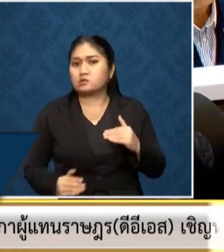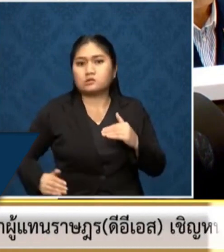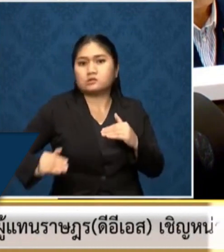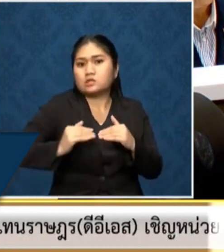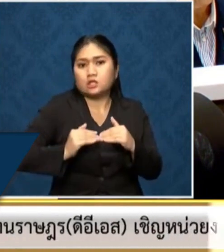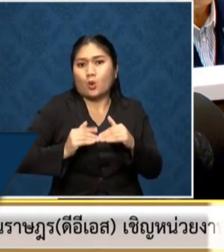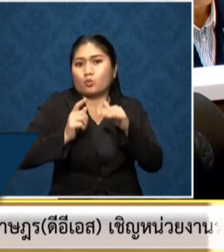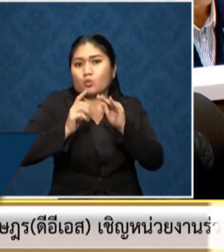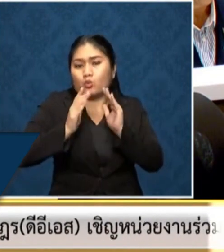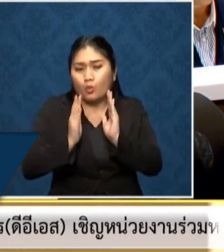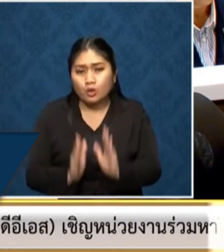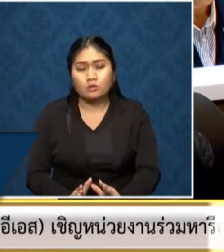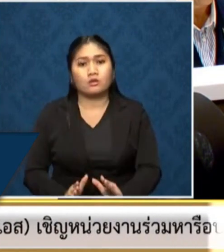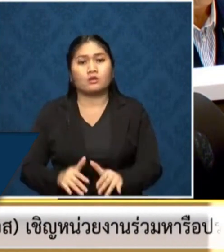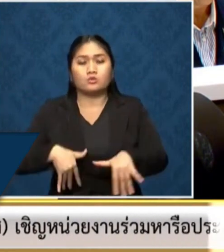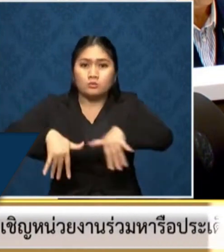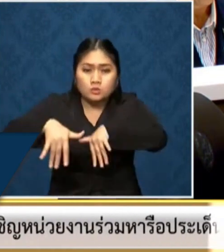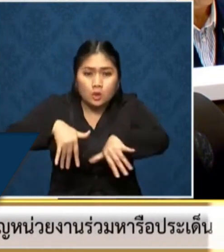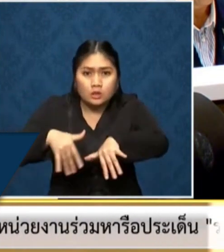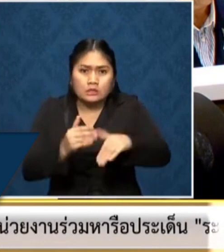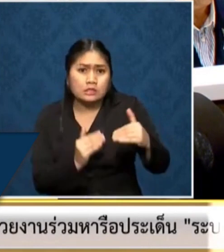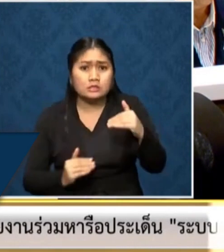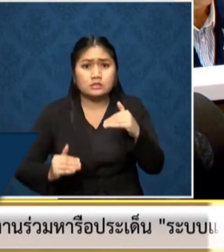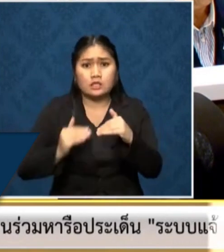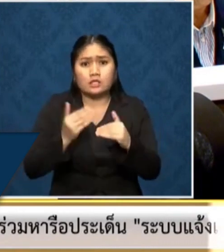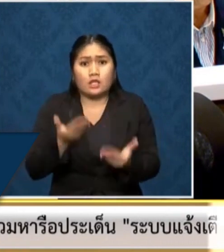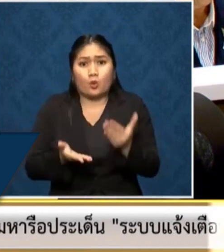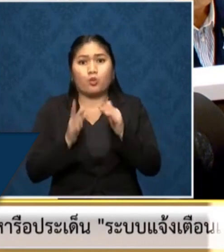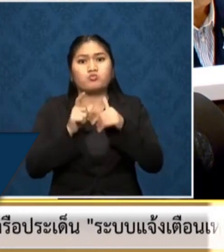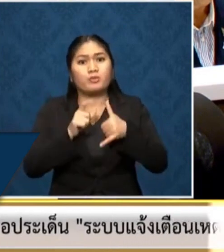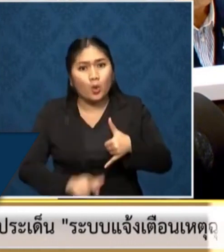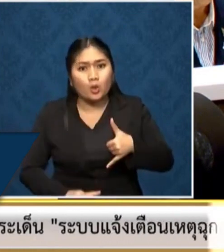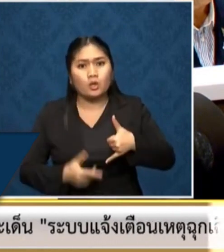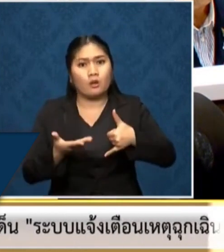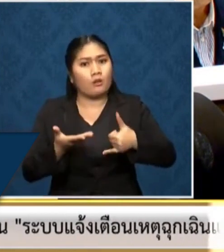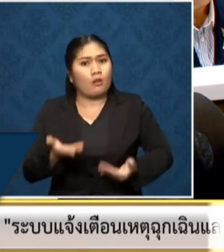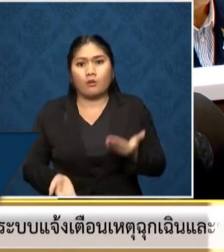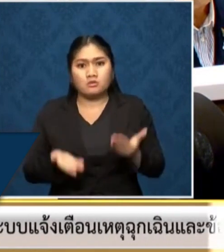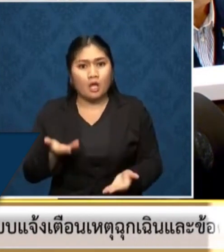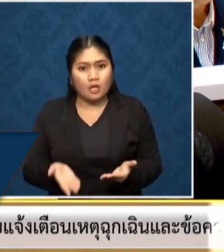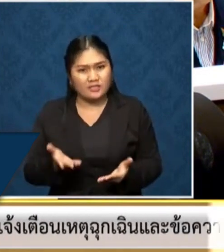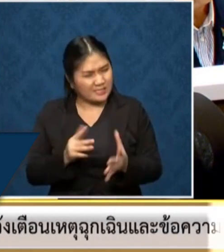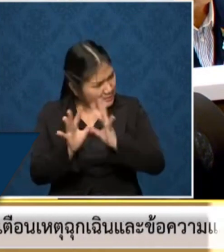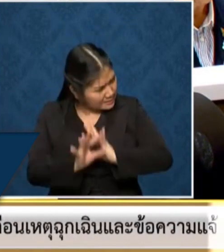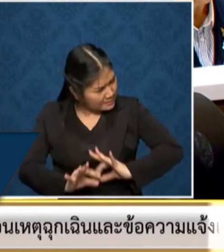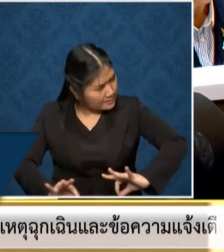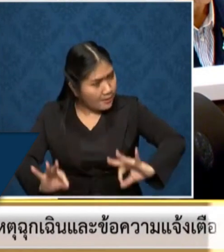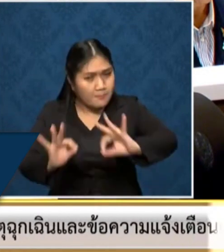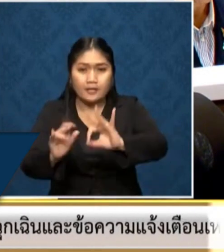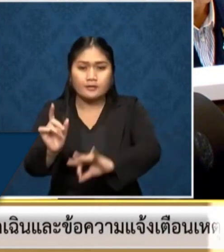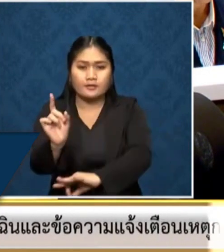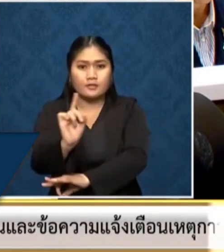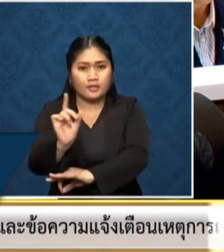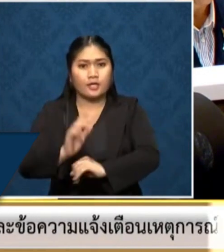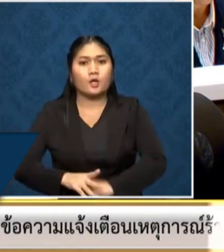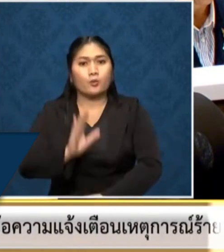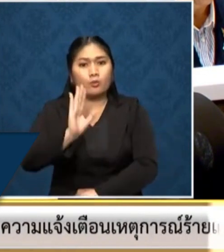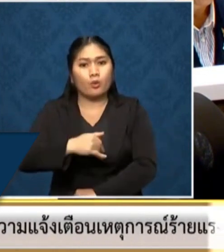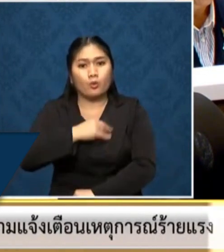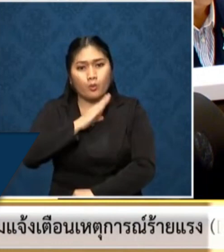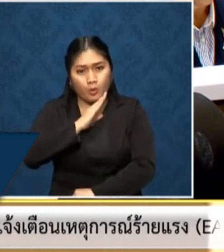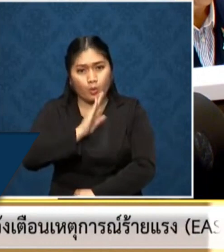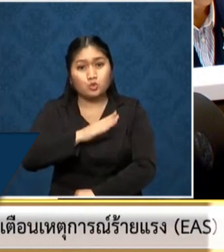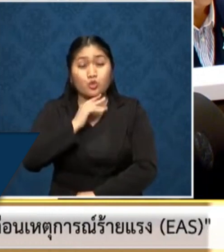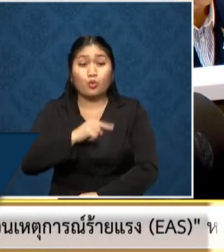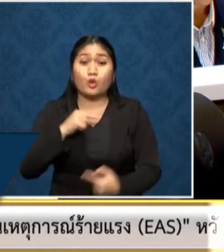ความเป็ผลเมือง หรือสิทธิความเป็นมนุษย์แต่สงทสำคญที่สุ ผมอยากจะย้ำแบบนี้ครัว่าเวลาที่